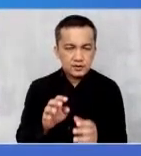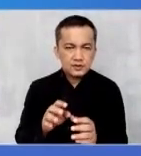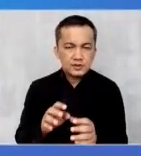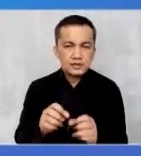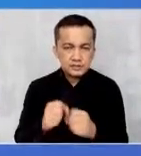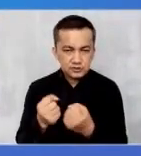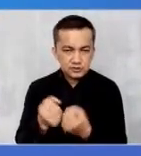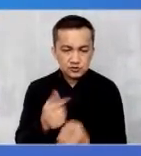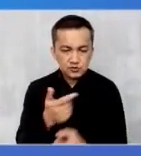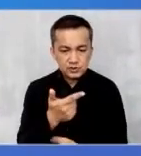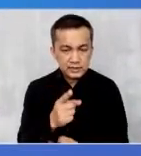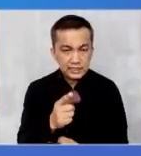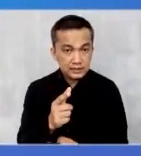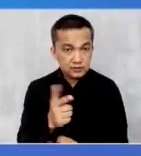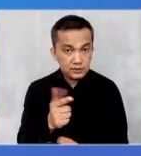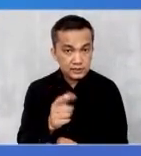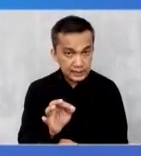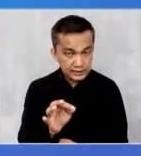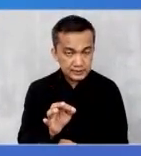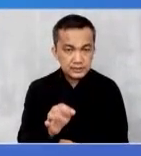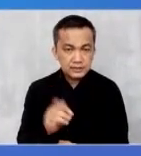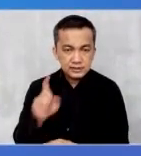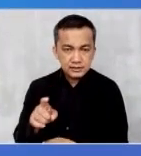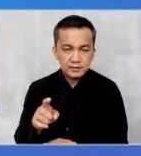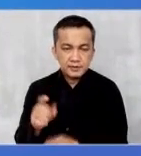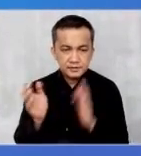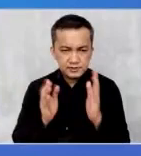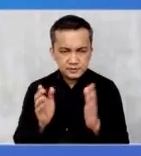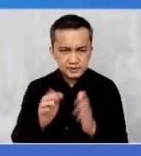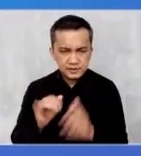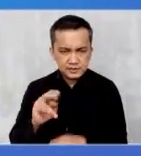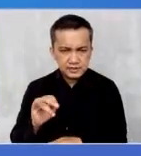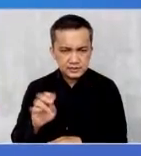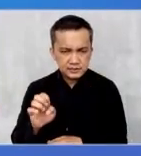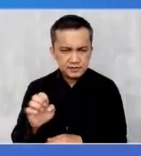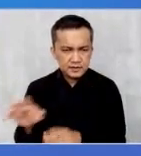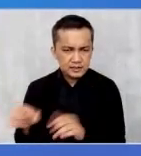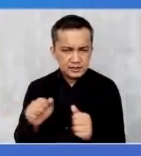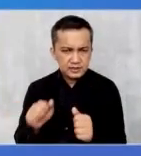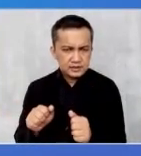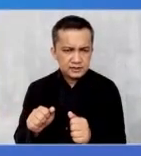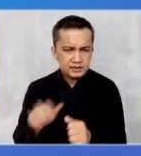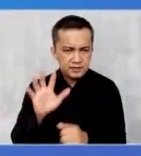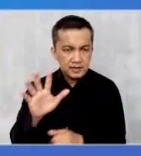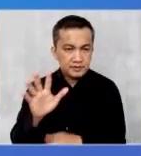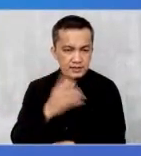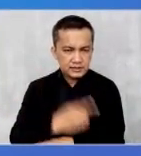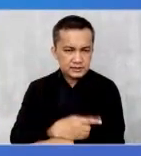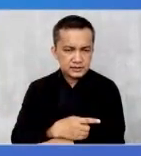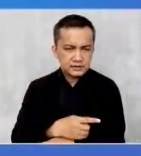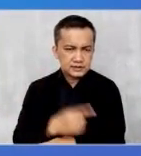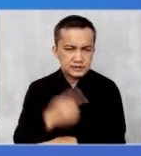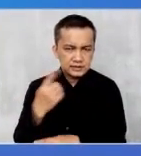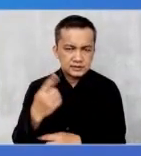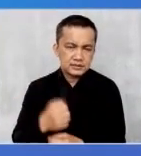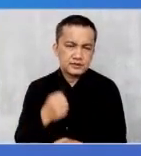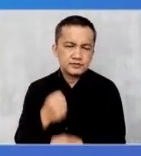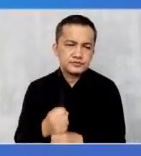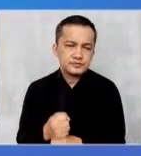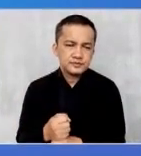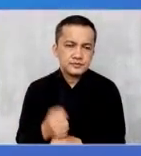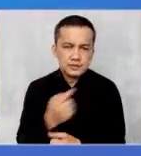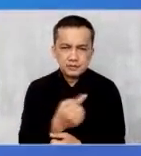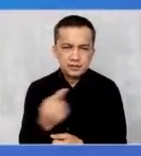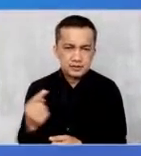29 ng Kasambahay Law, dapat may service incentive leave na 5 araw kada isang taon ang bawat